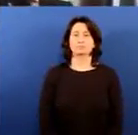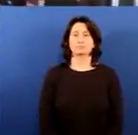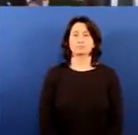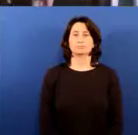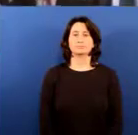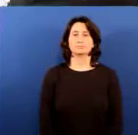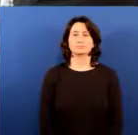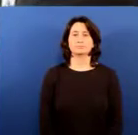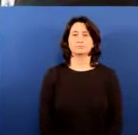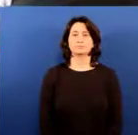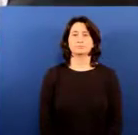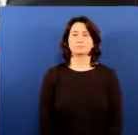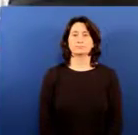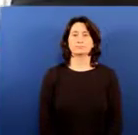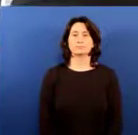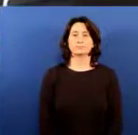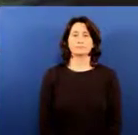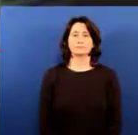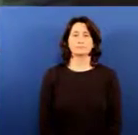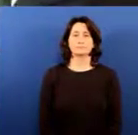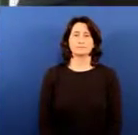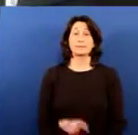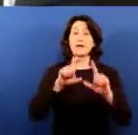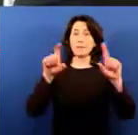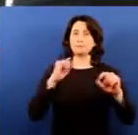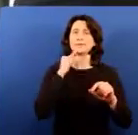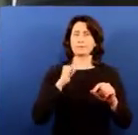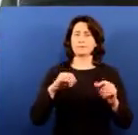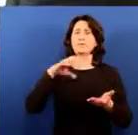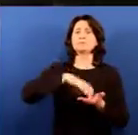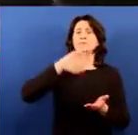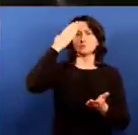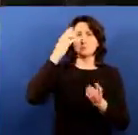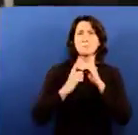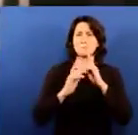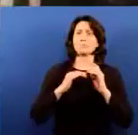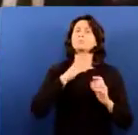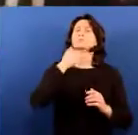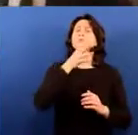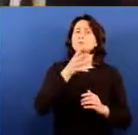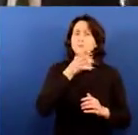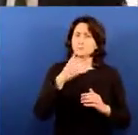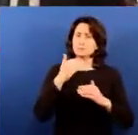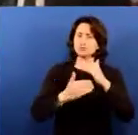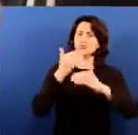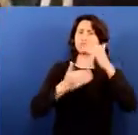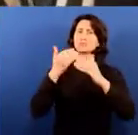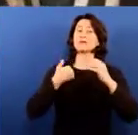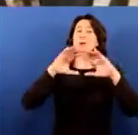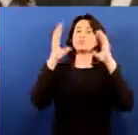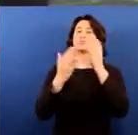da. 2007an jarri zuten lehenengo harria, inaugurazioa berriz 2012ko otsailaren 21ean izan